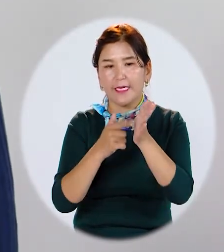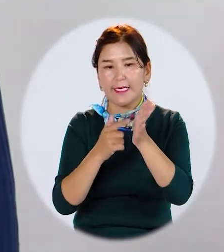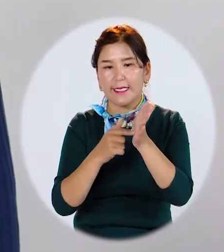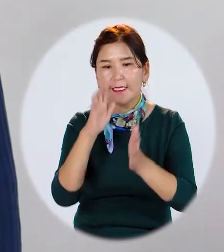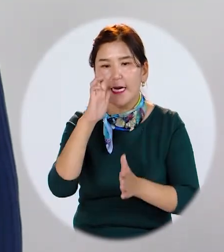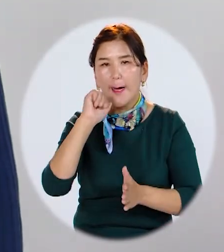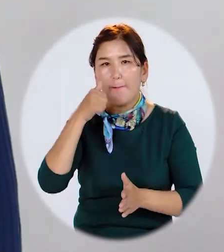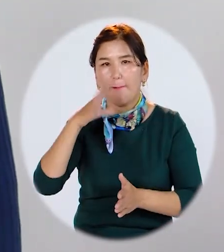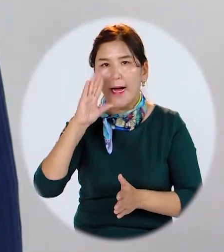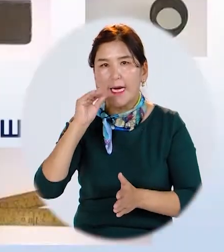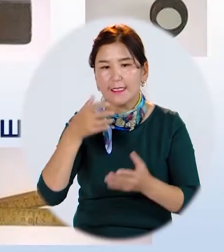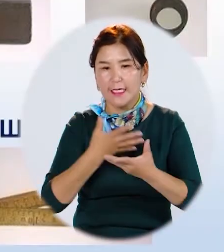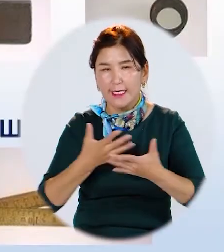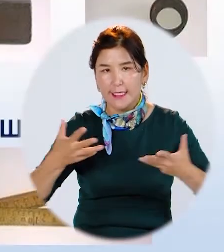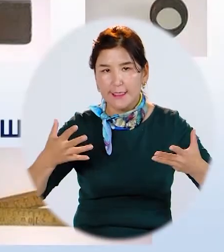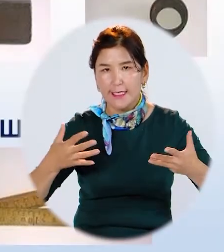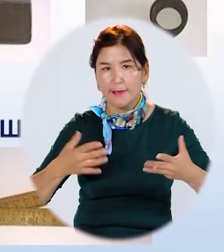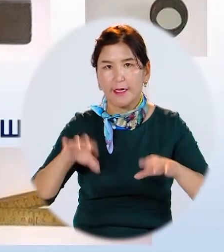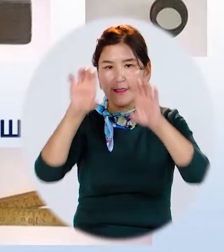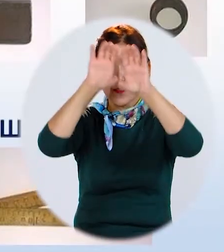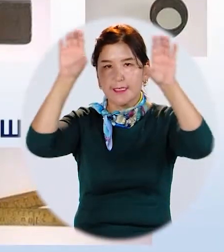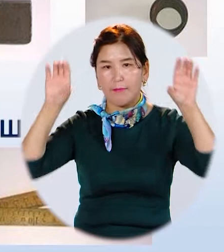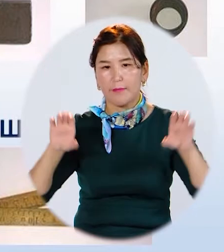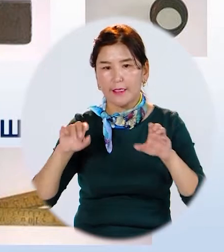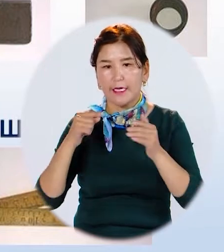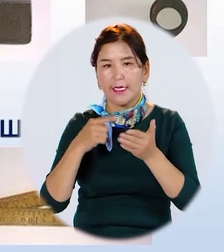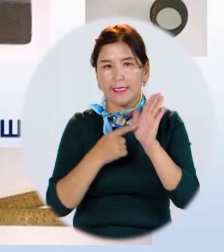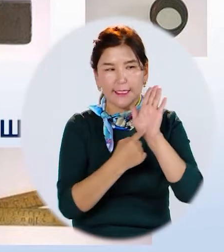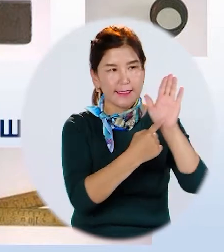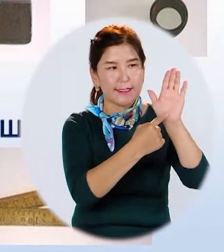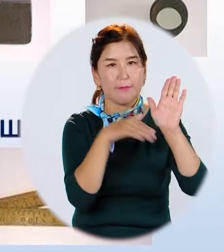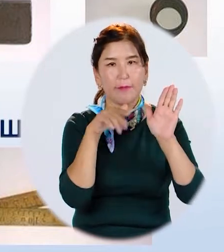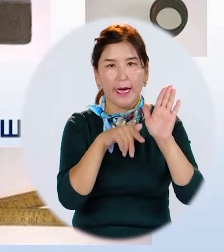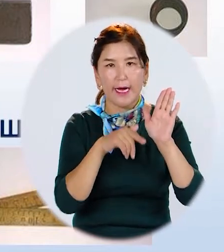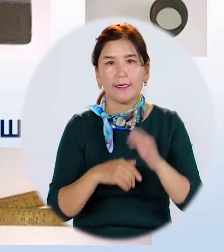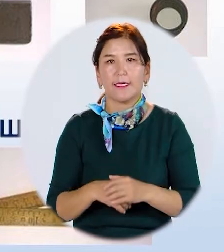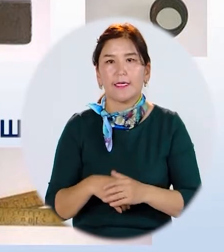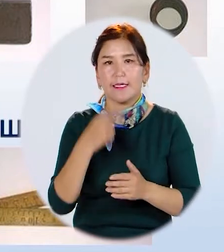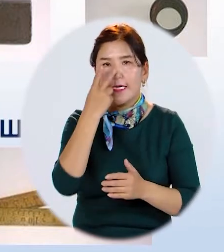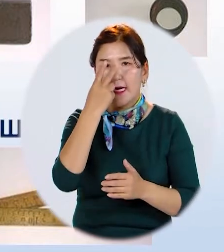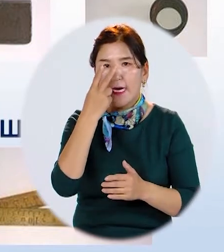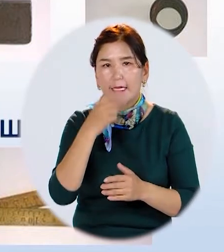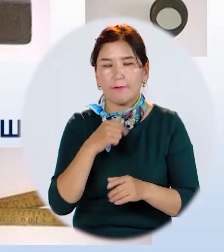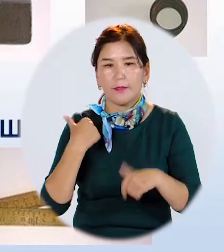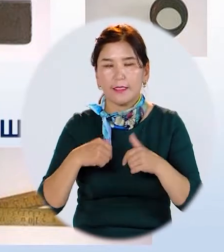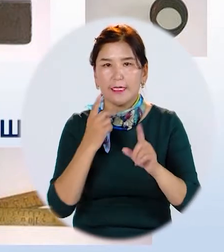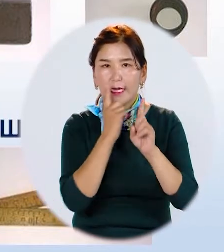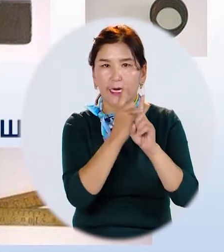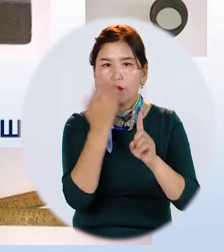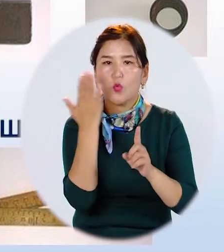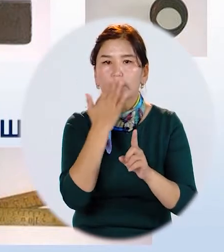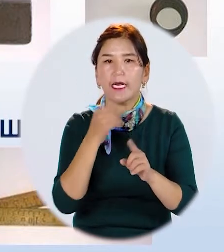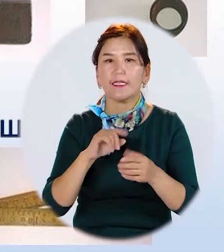хэрэгсэл. За хамгийн чухал зүйл бол сэлбэрийн хутга, сүүц, хайч, өрөвтөл, нарийн зүлгүүр, шүвг, сур,